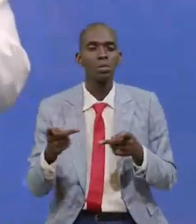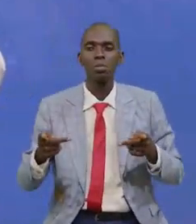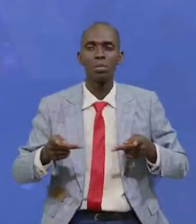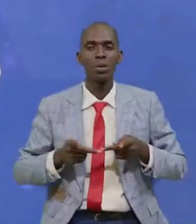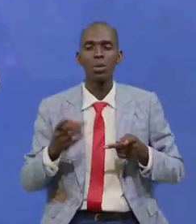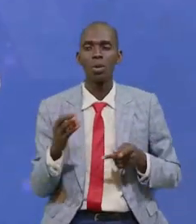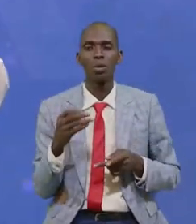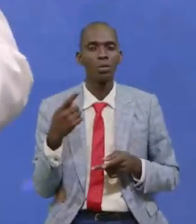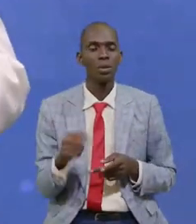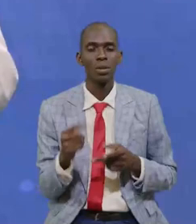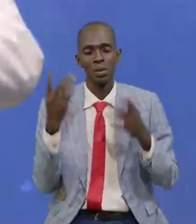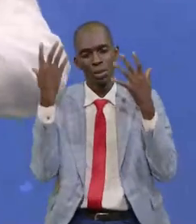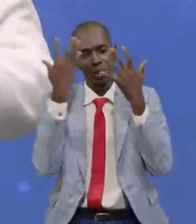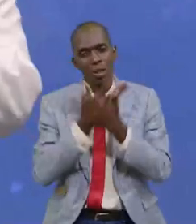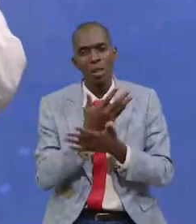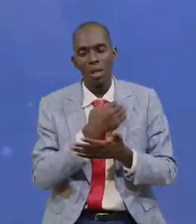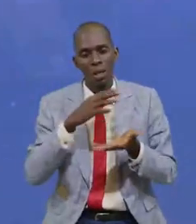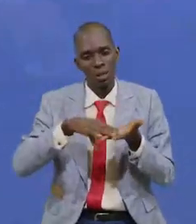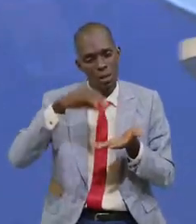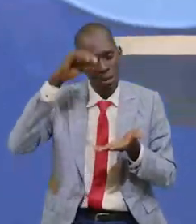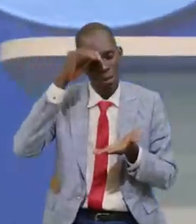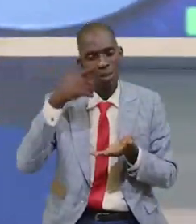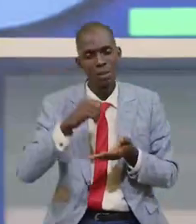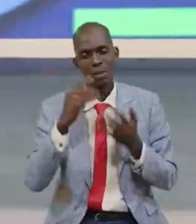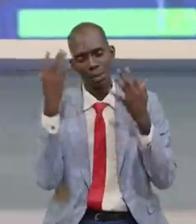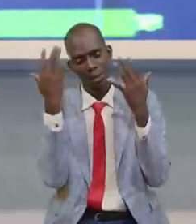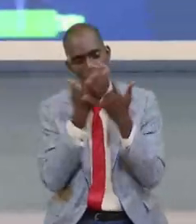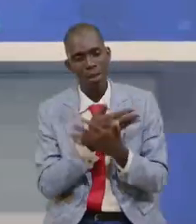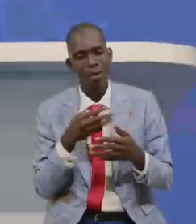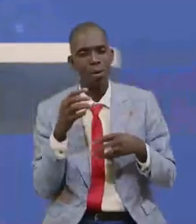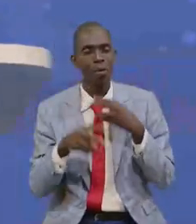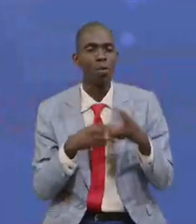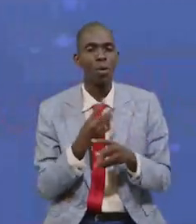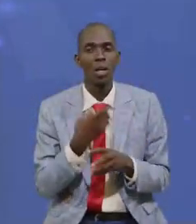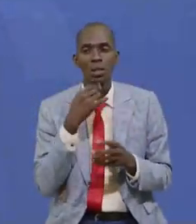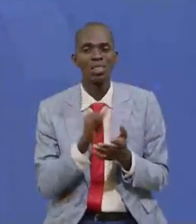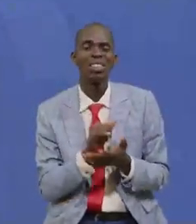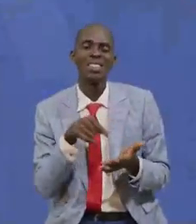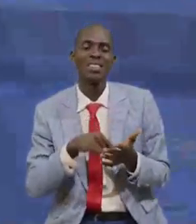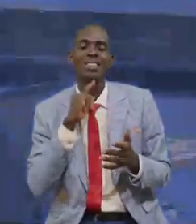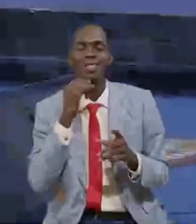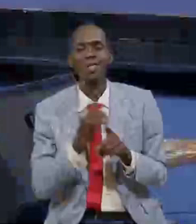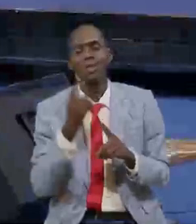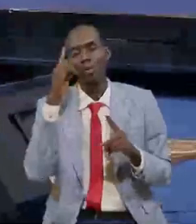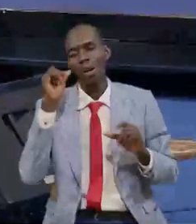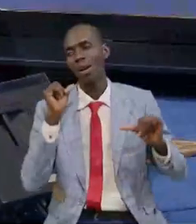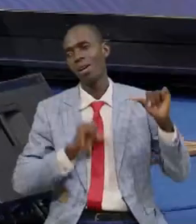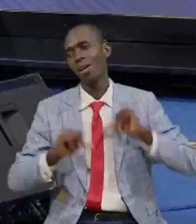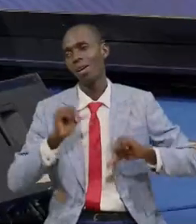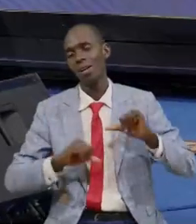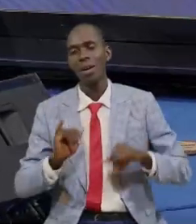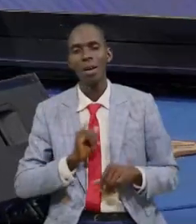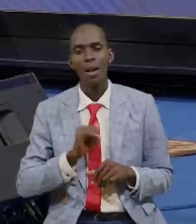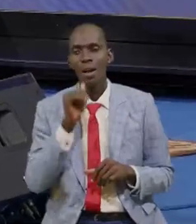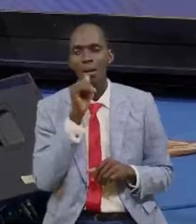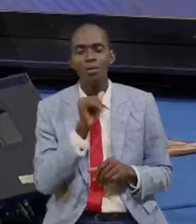Ils se plongent, ils vont vers les rituels des ténèbres et ils apprennent leur incantation disant que